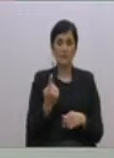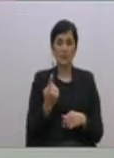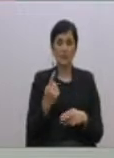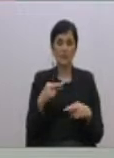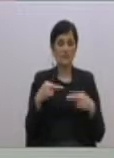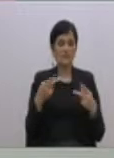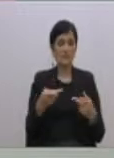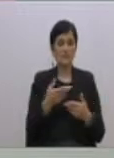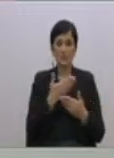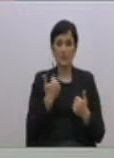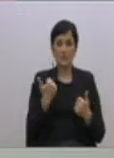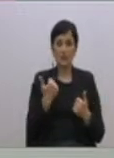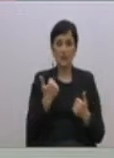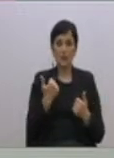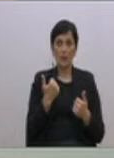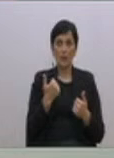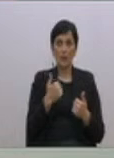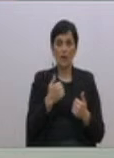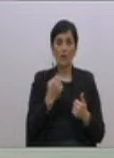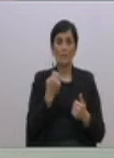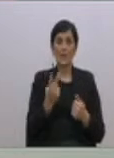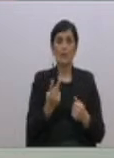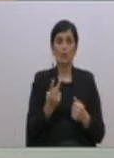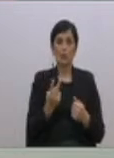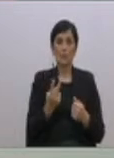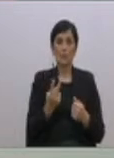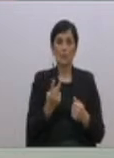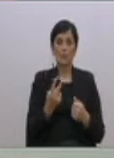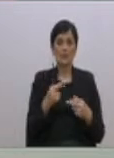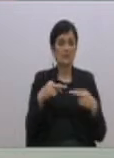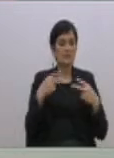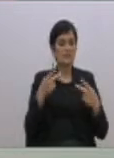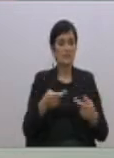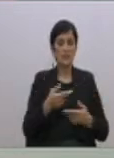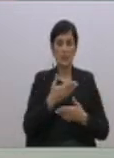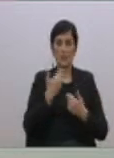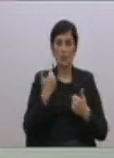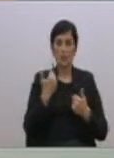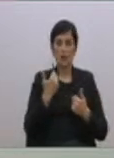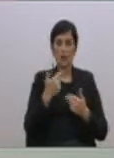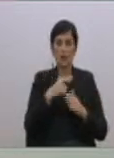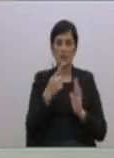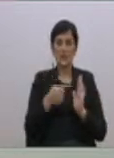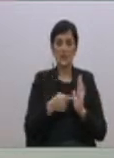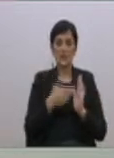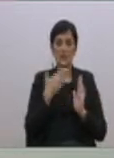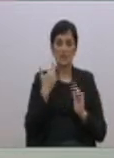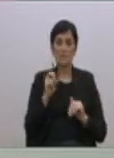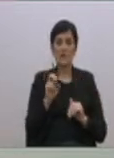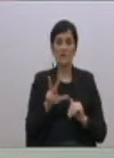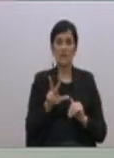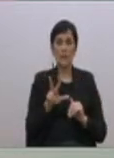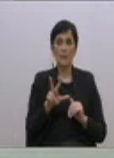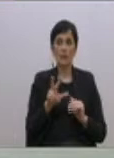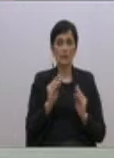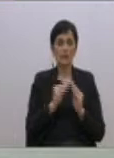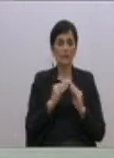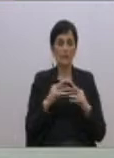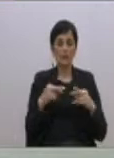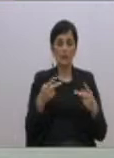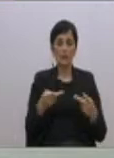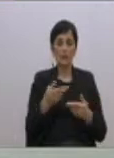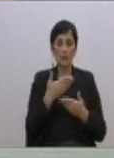ცვლილებები არ განხორციელებულა. არის კითხვები? მე-12. ცვლილებები არ განხორციელებულა. არის კითხვები? მე-13. უცვლელ რედაქციით